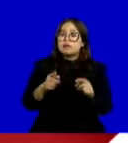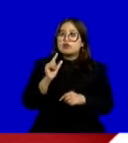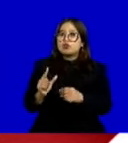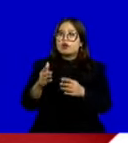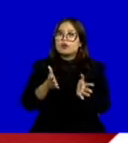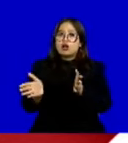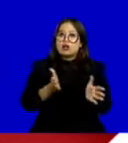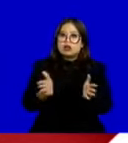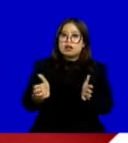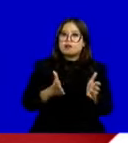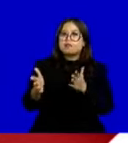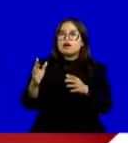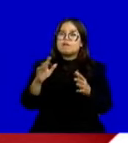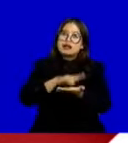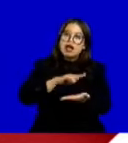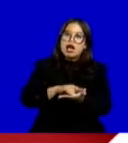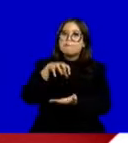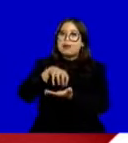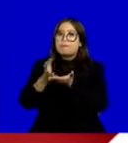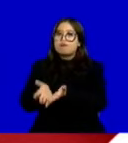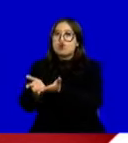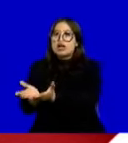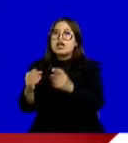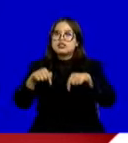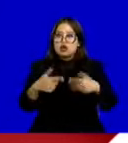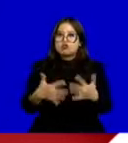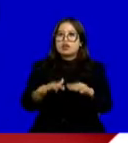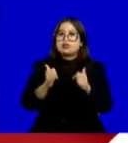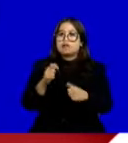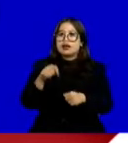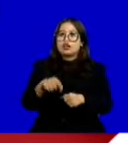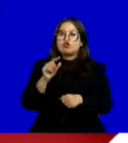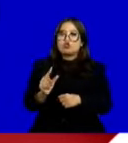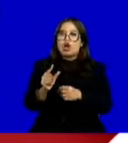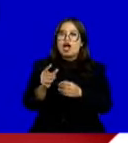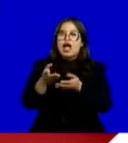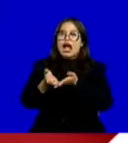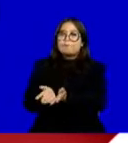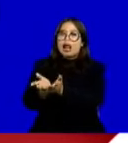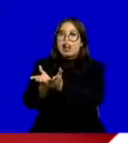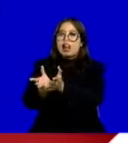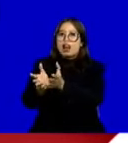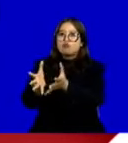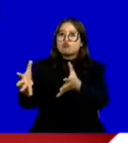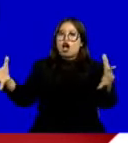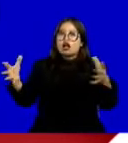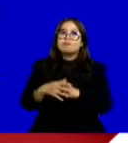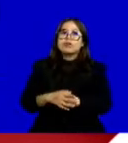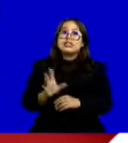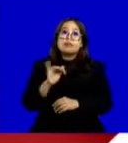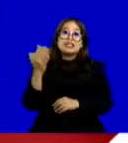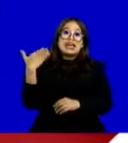bandara juga Pelabuhan Prigi yang sekarang memang sudah mulai digunakan untuk kapal berukuran besar lalu tentunya yang tadi disampaikan